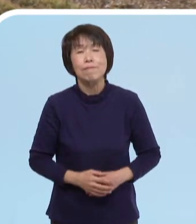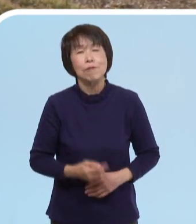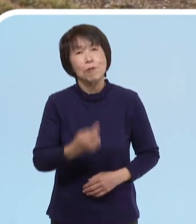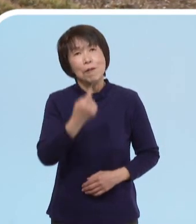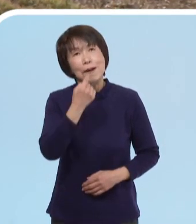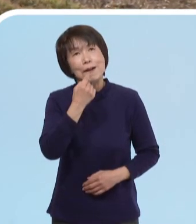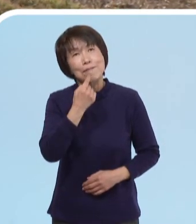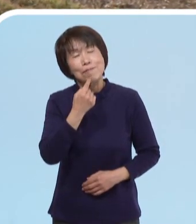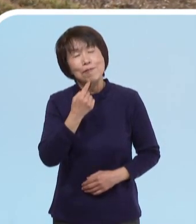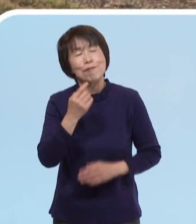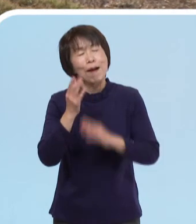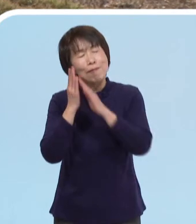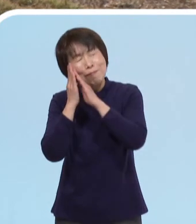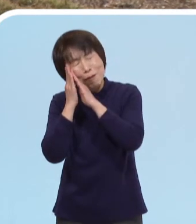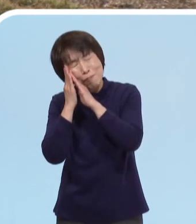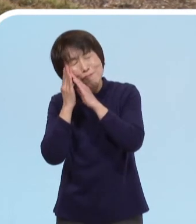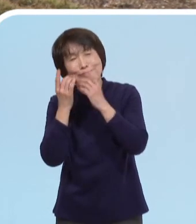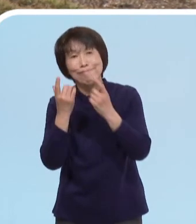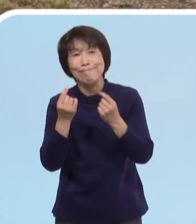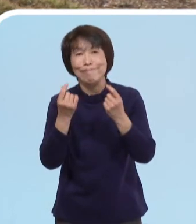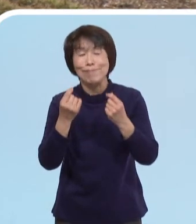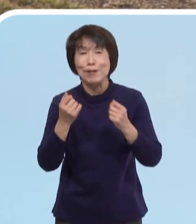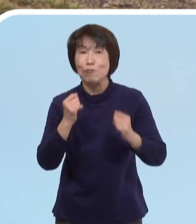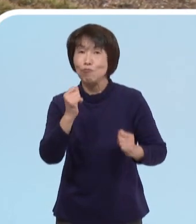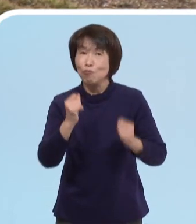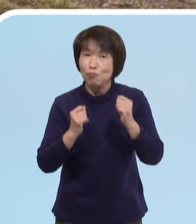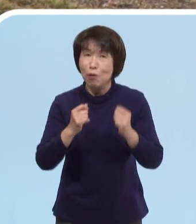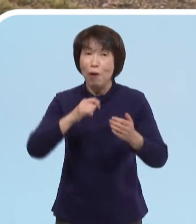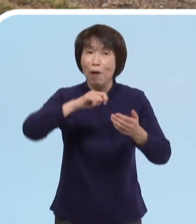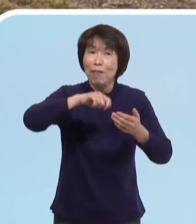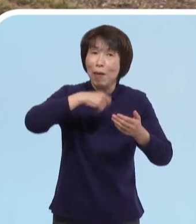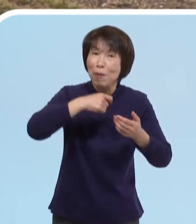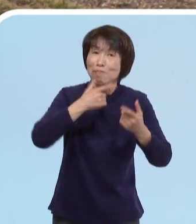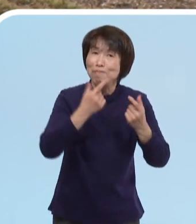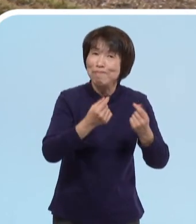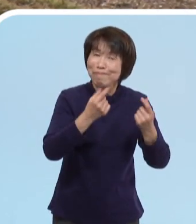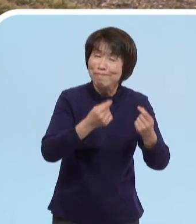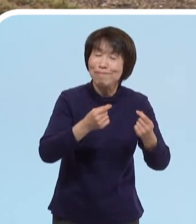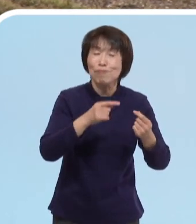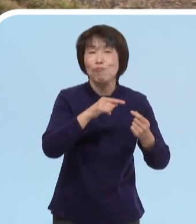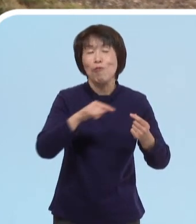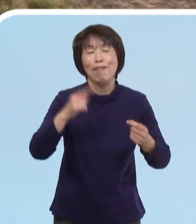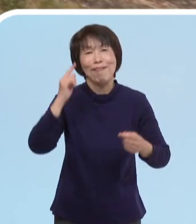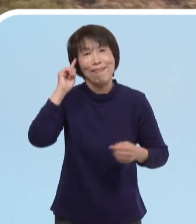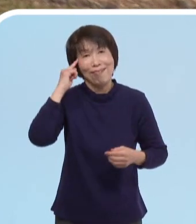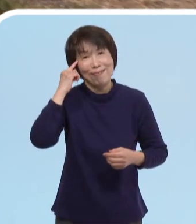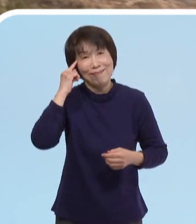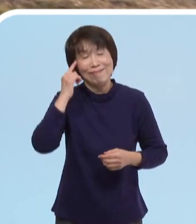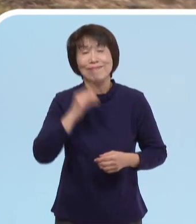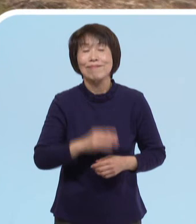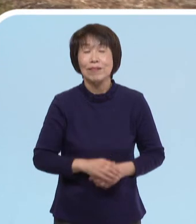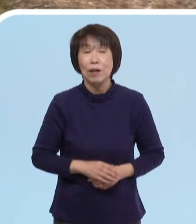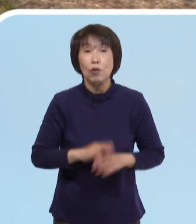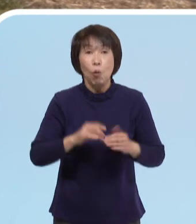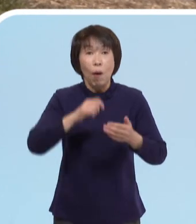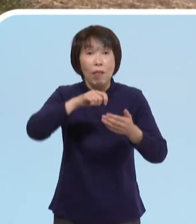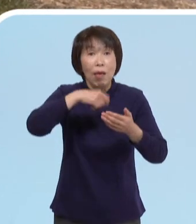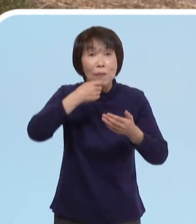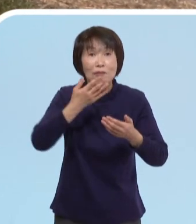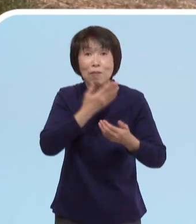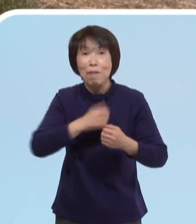僕はですね、よく寝て運動して食べる、これを大切にしています。今日は食べるという視点